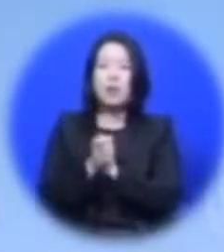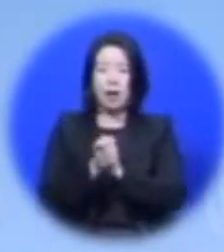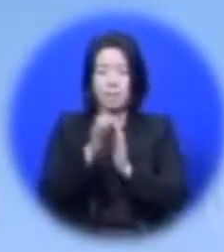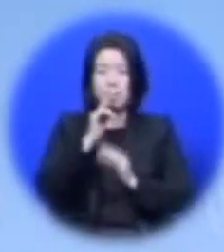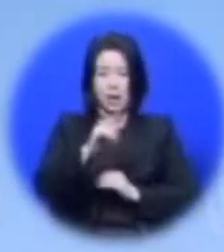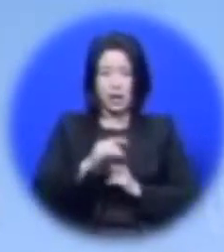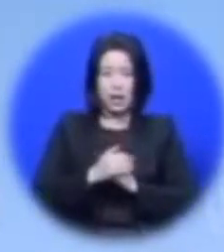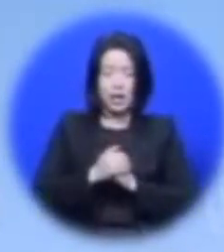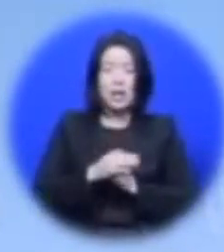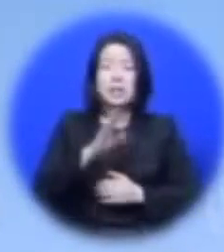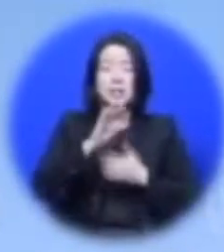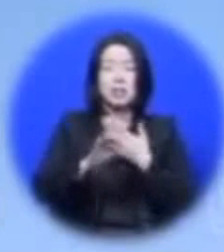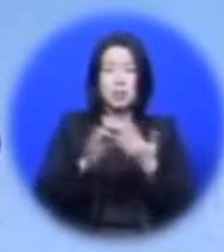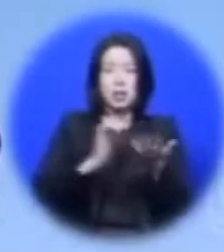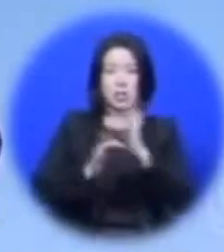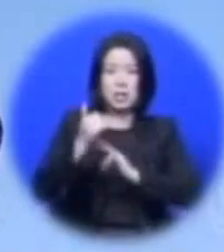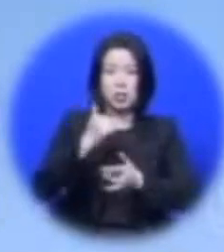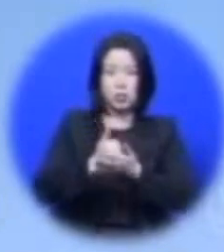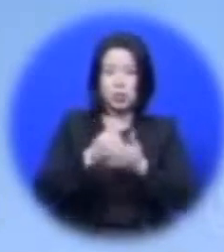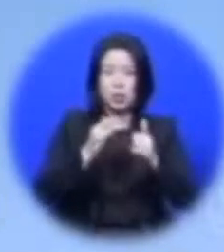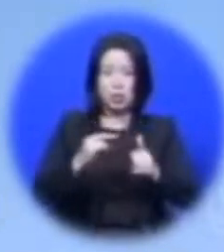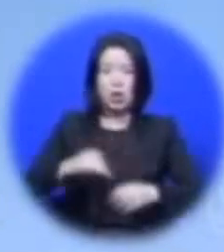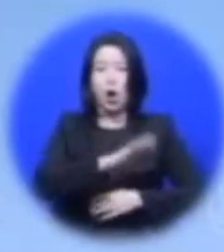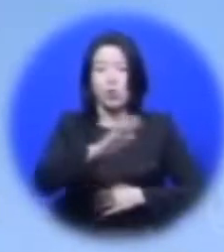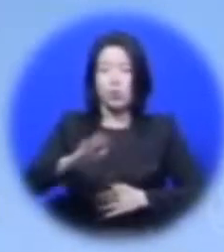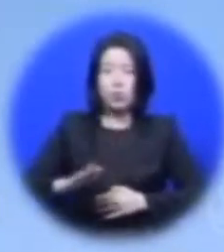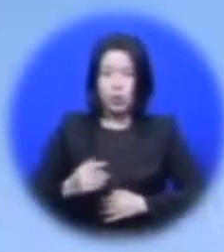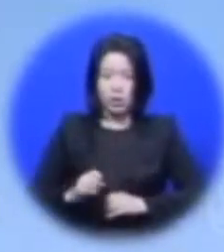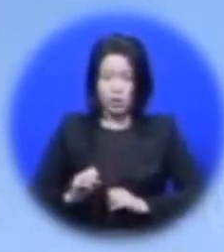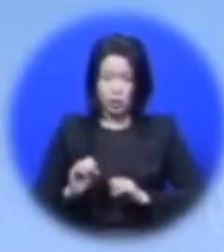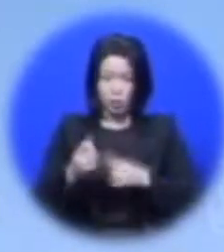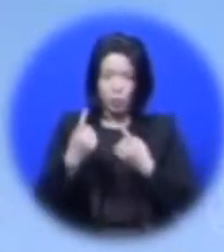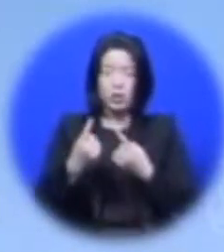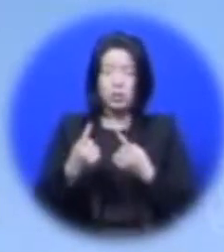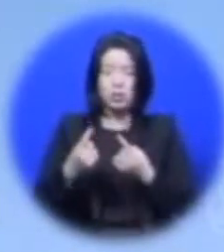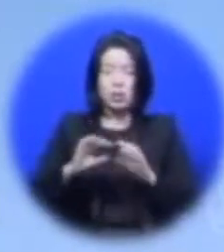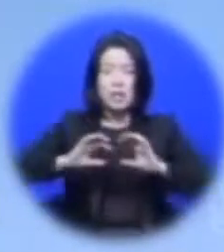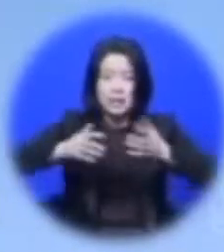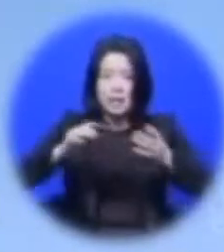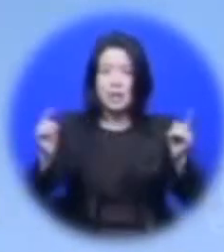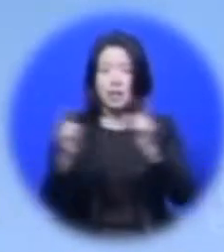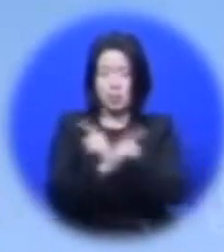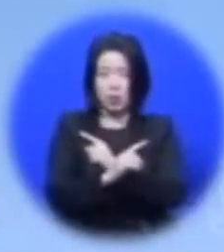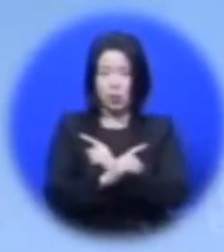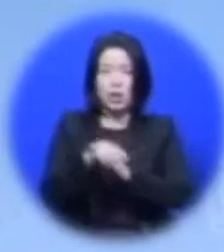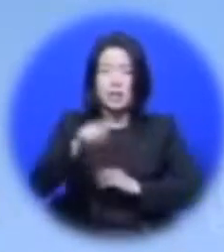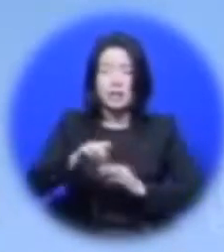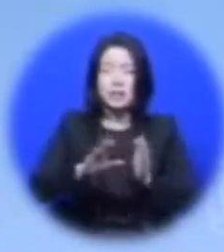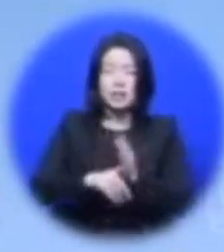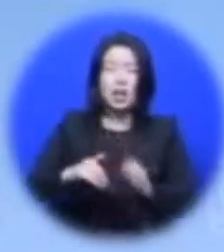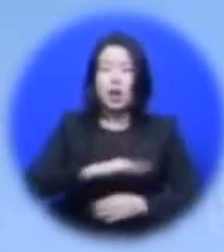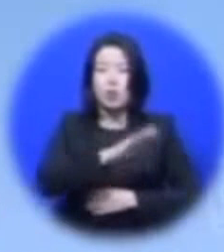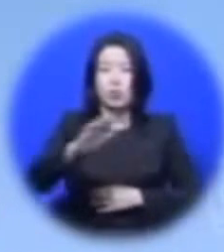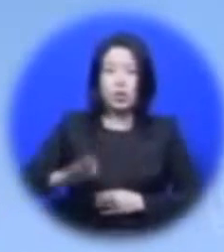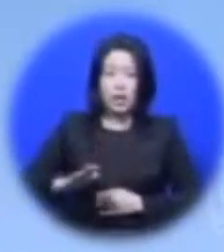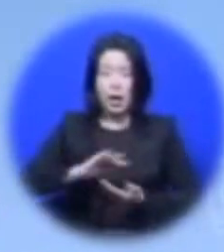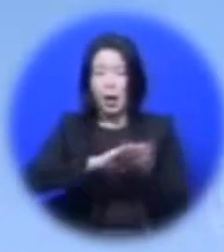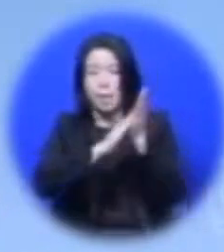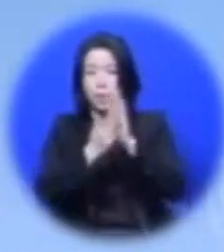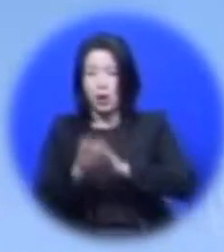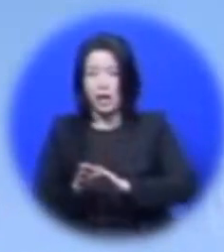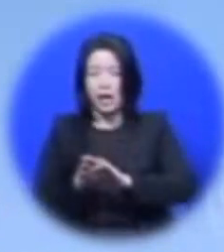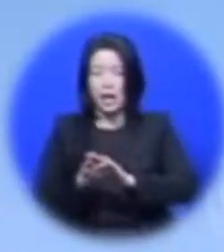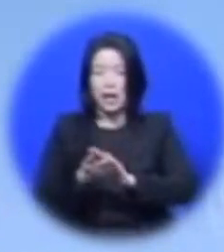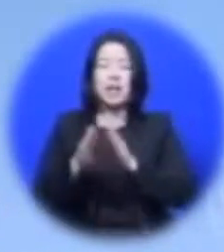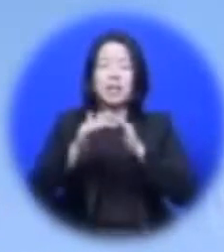그러면 예수님께서 우리를 통하여 세상을 변화시키는, 그때 비로소 우리가 세상을 변화시키는 자가